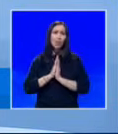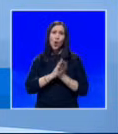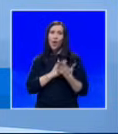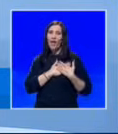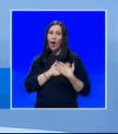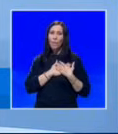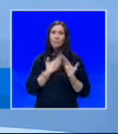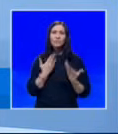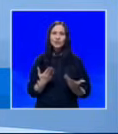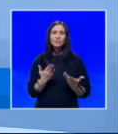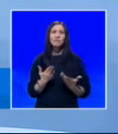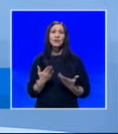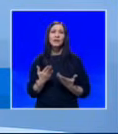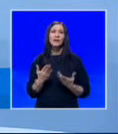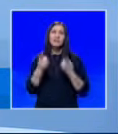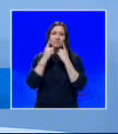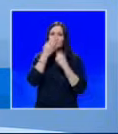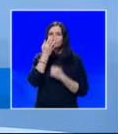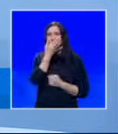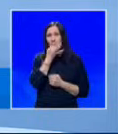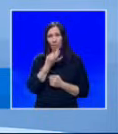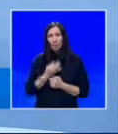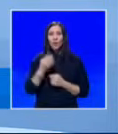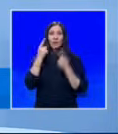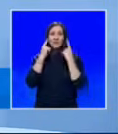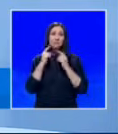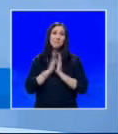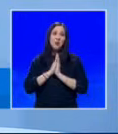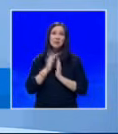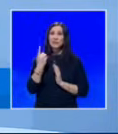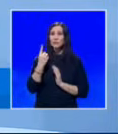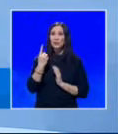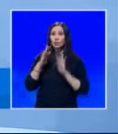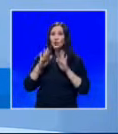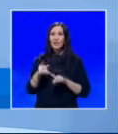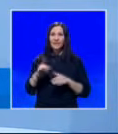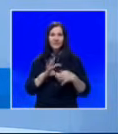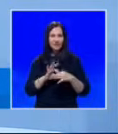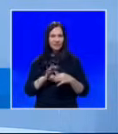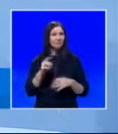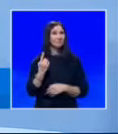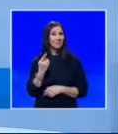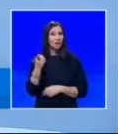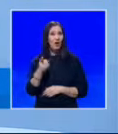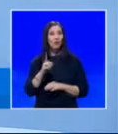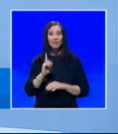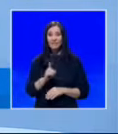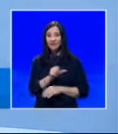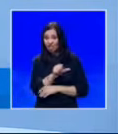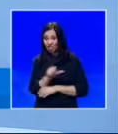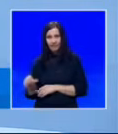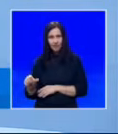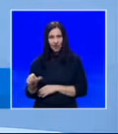обичам те, ред цополи, ред сълзи, моля те само и само да остане в тая връзка. Само че това, ако трябва да теглим